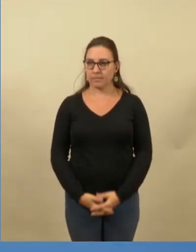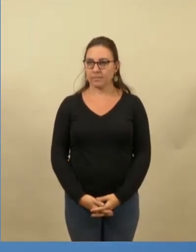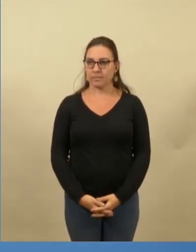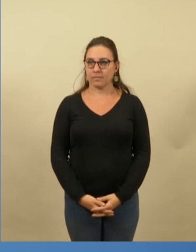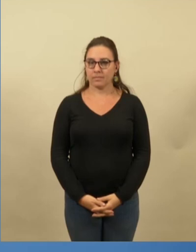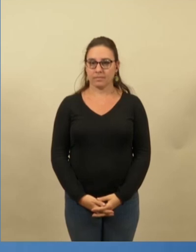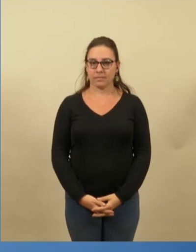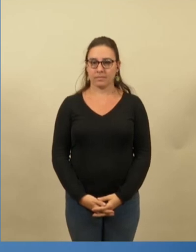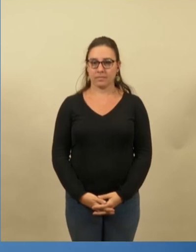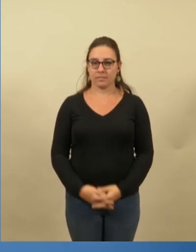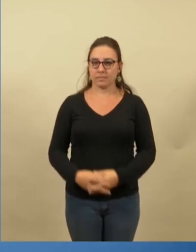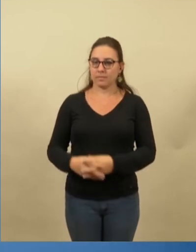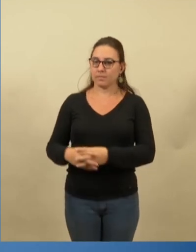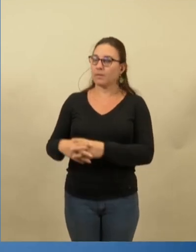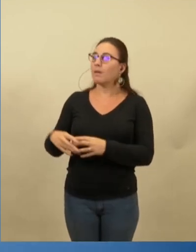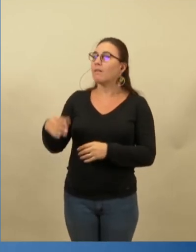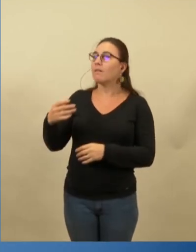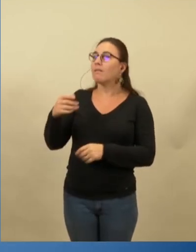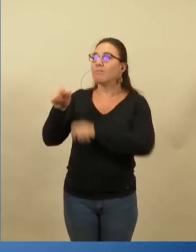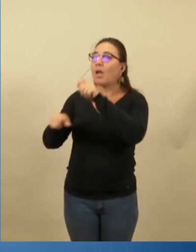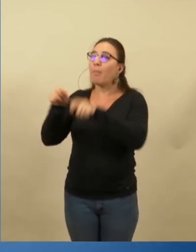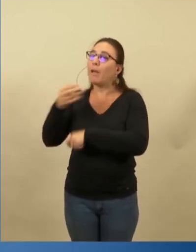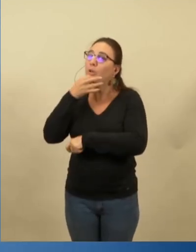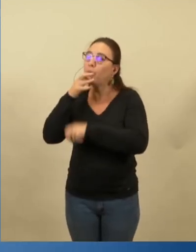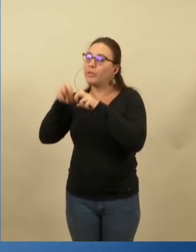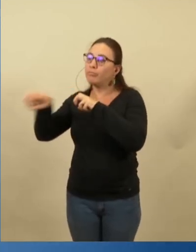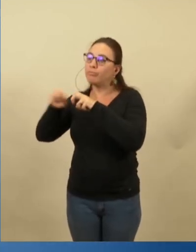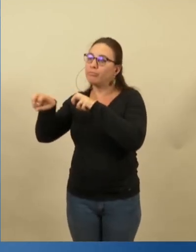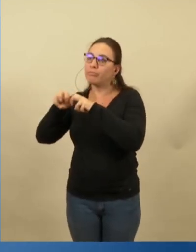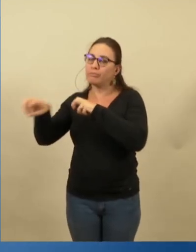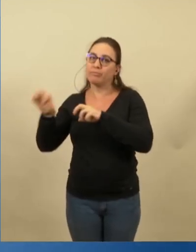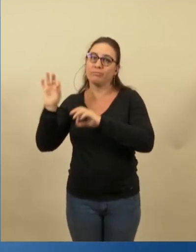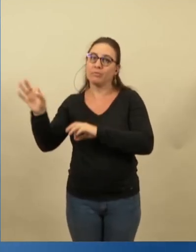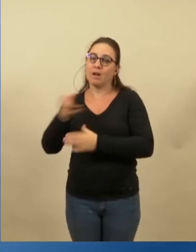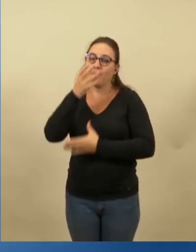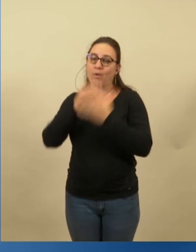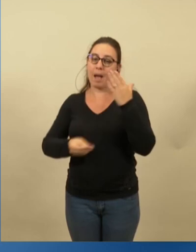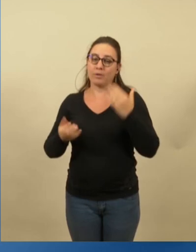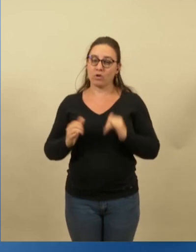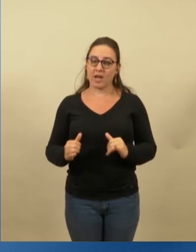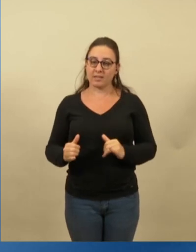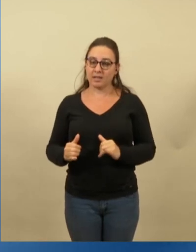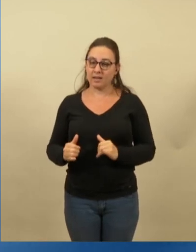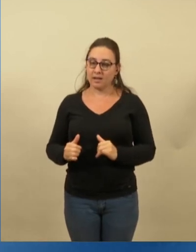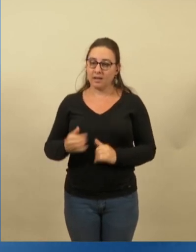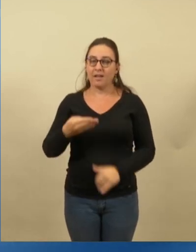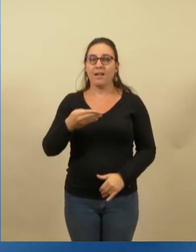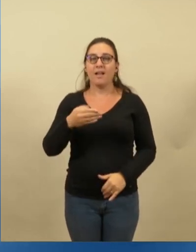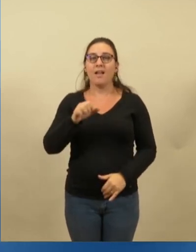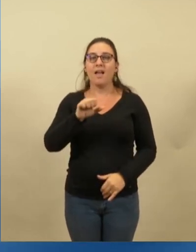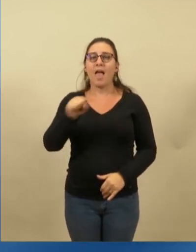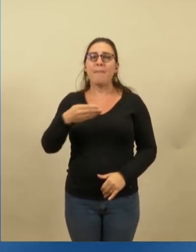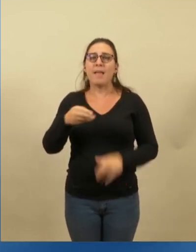y compris ceux qui ont profité de mon absence à ma chaise pour bouffer tout mes